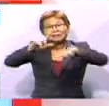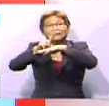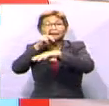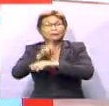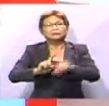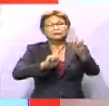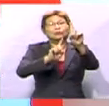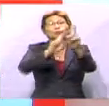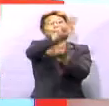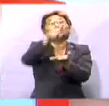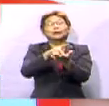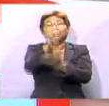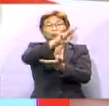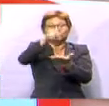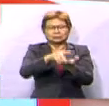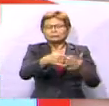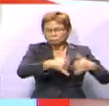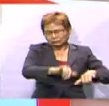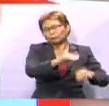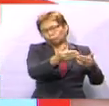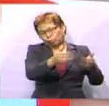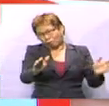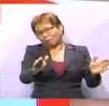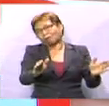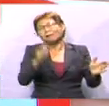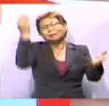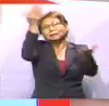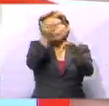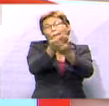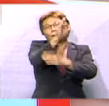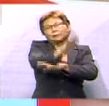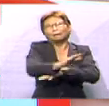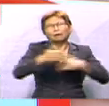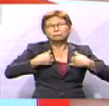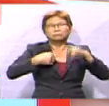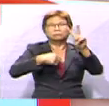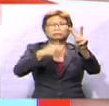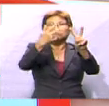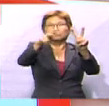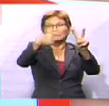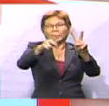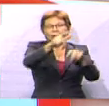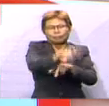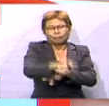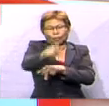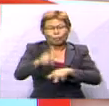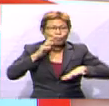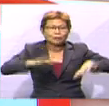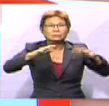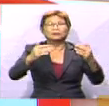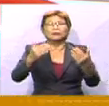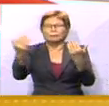Hanya satu pusat pemindahan yang masih beroperasi sehingga petang tadi yang menempatkan 213 penduduk terjejas banjir